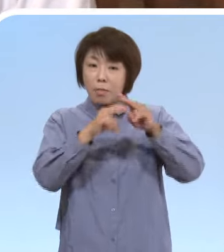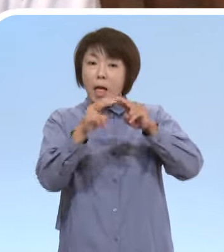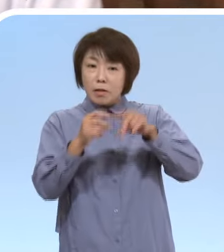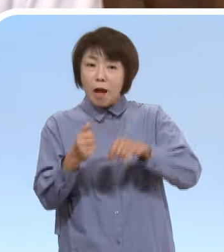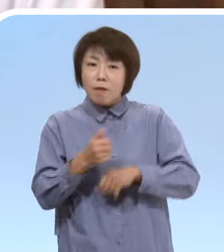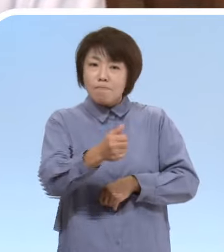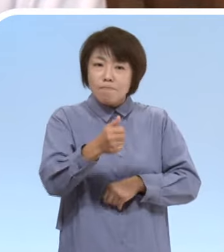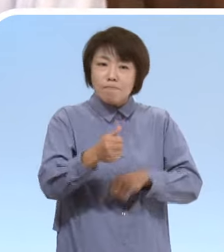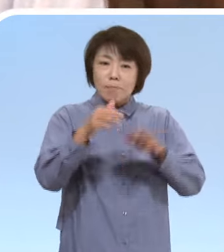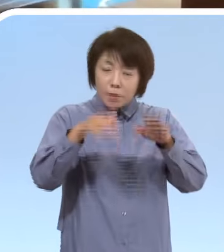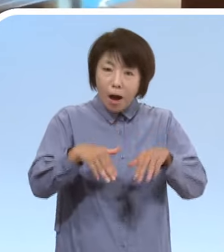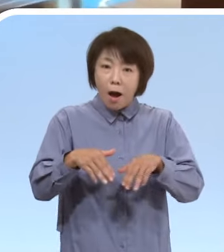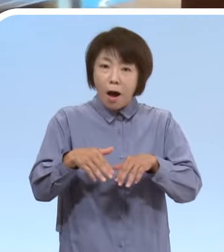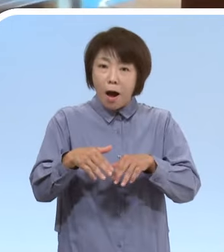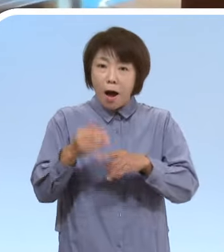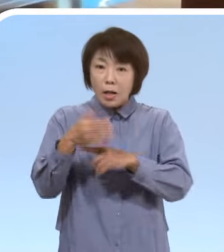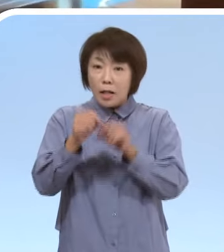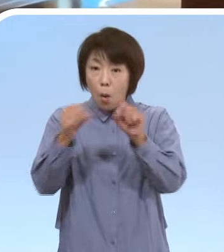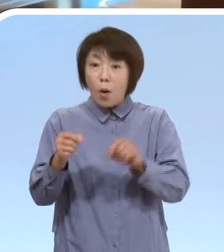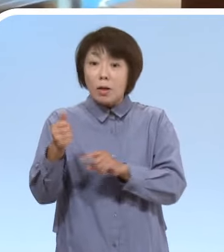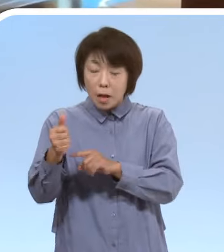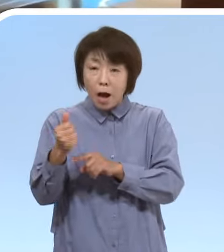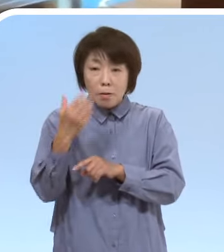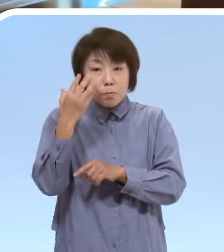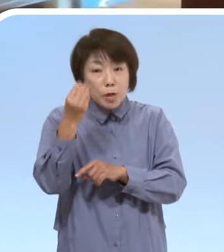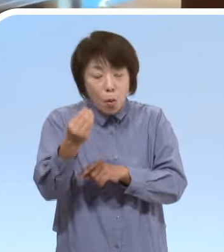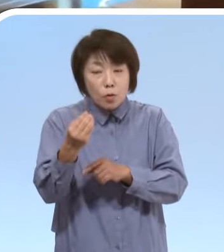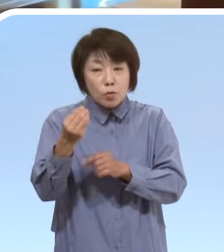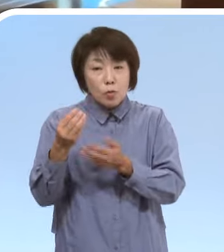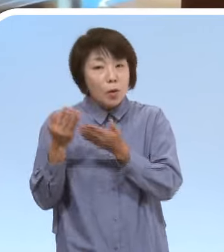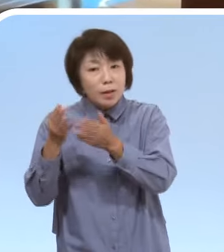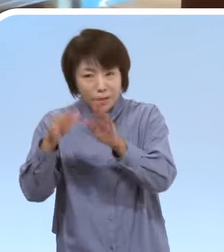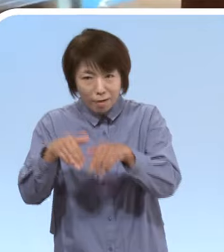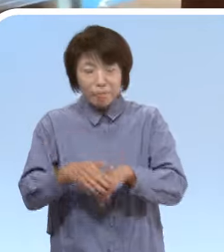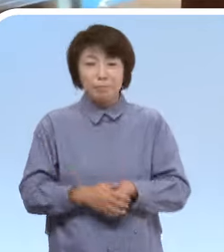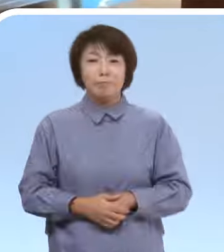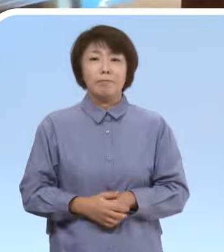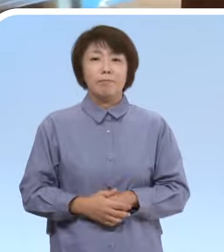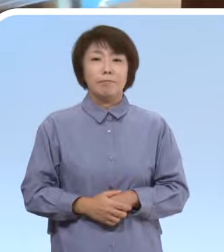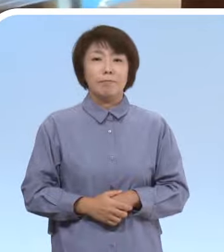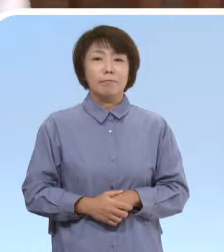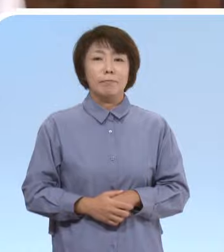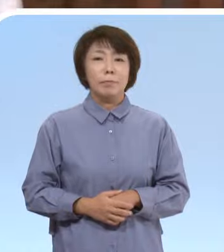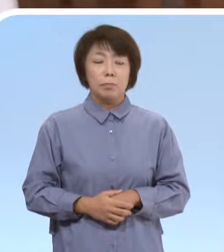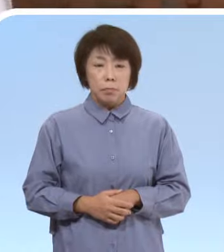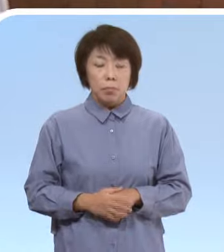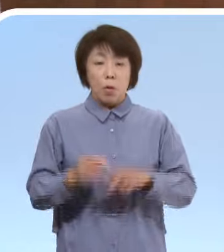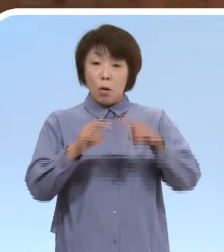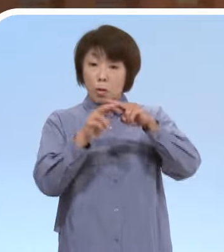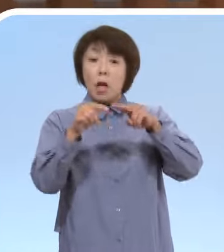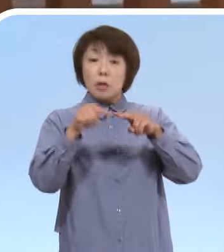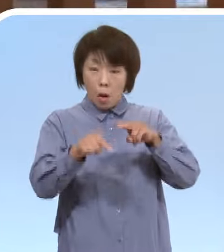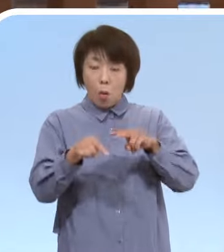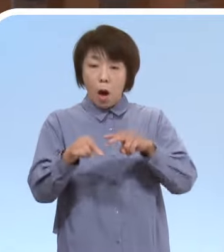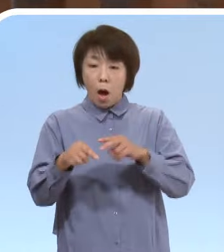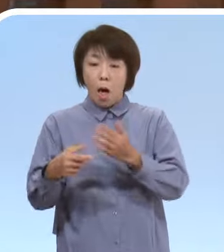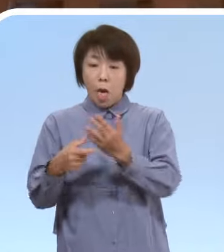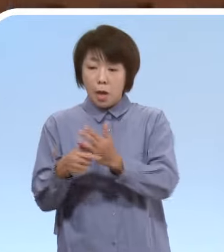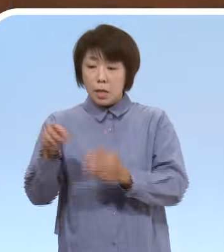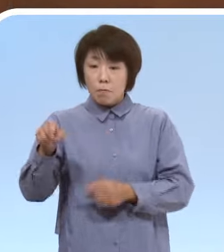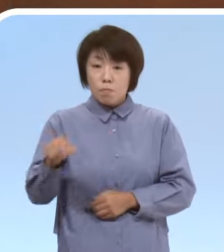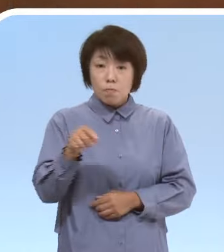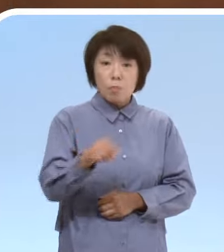道で通学していた稲岡さんにその魅力をお聞きしました。 北条鉄道って一駅一